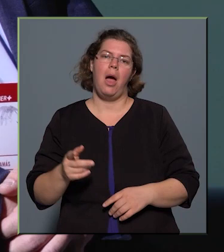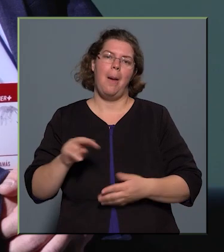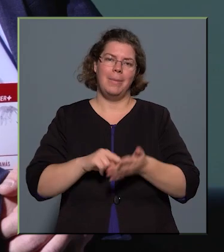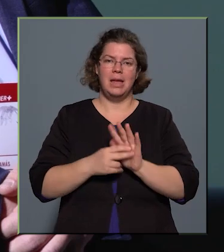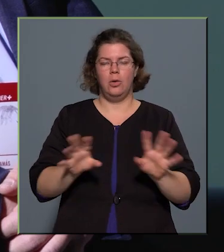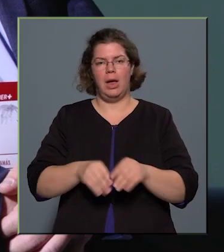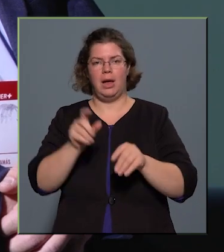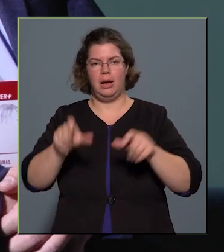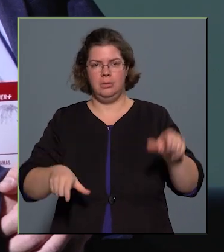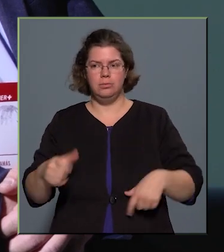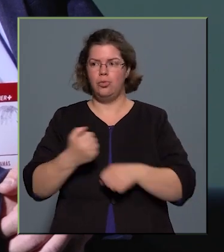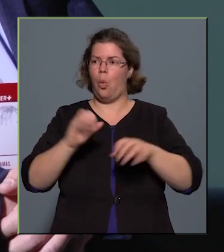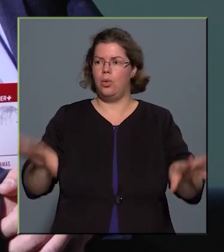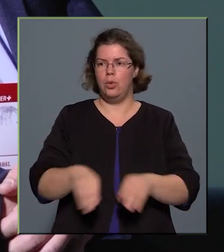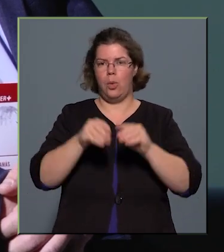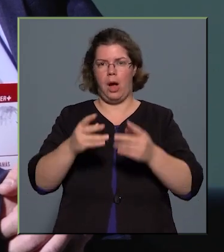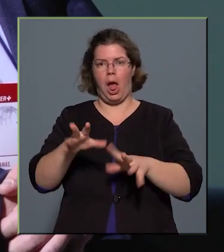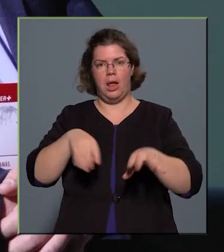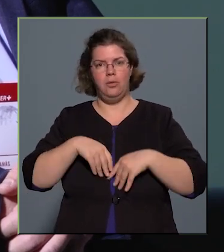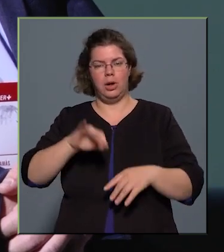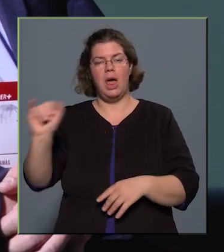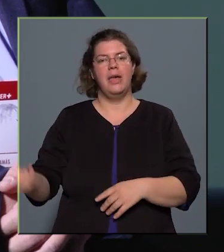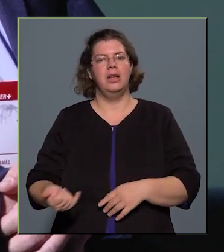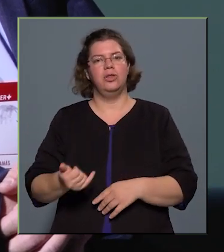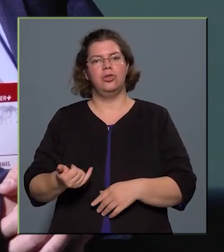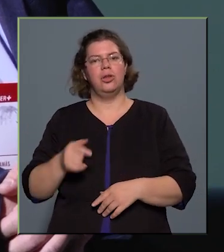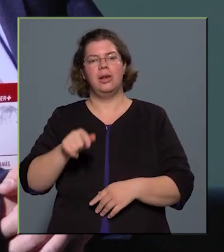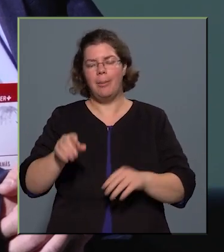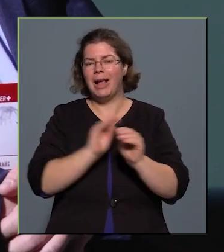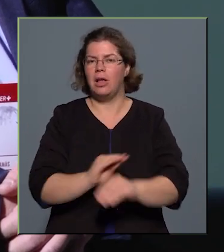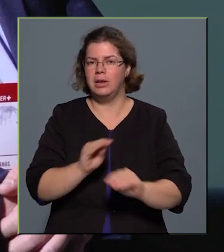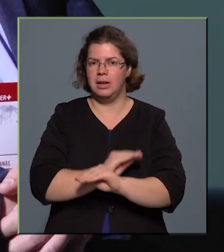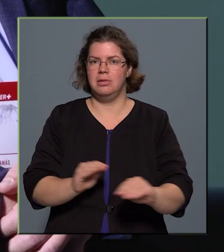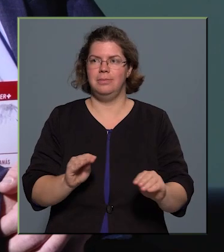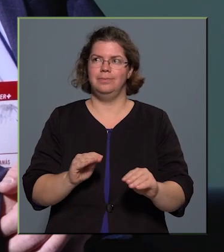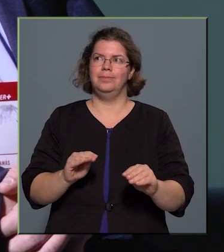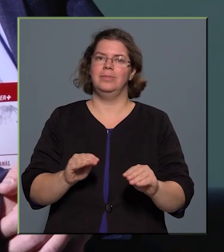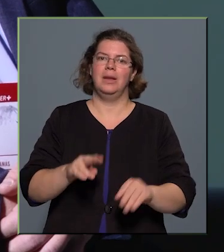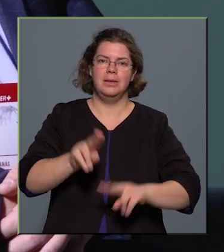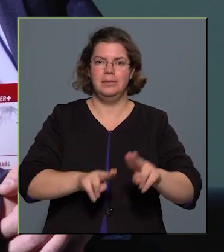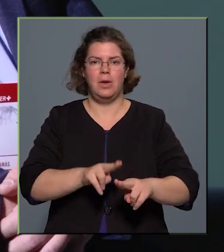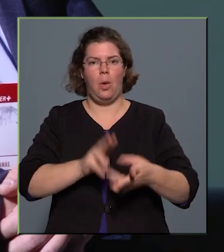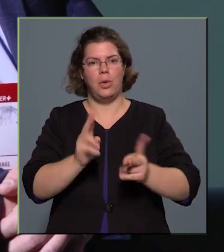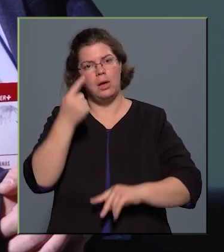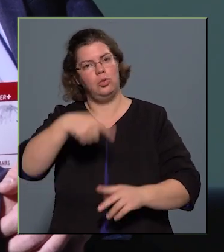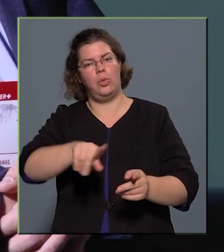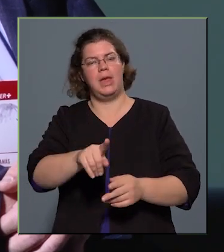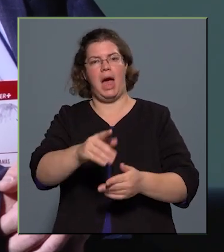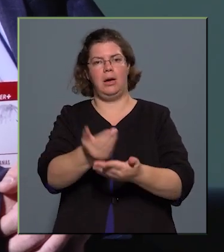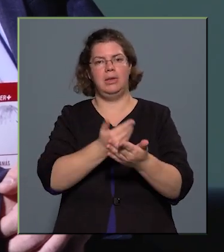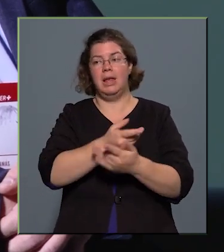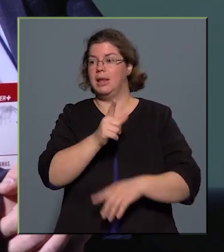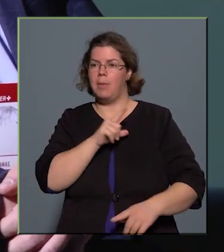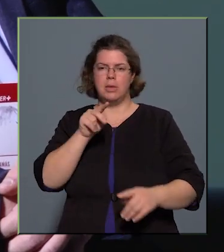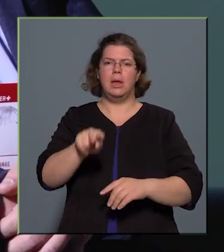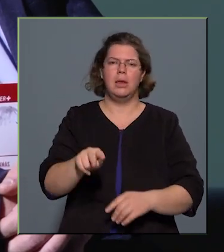mérnökeinkkel, a dolgozókkal elfogadtatni, és rájuk megtanítani, megnevelni őket, hogy ezt hogyan tudják használni, és nem azt nézni, hogy